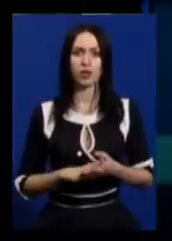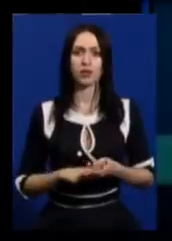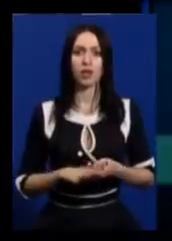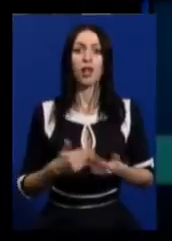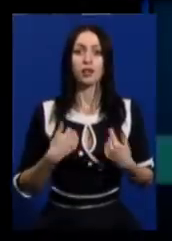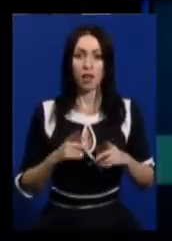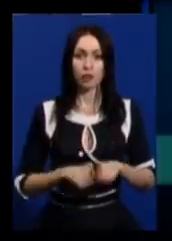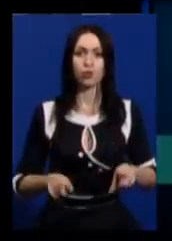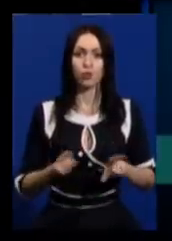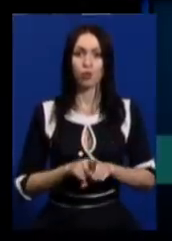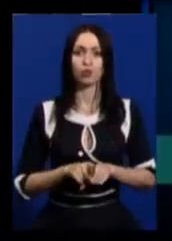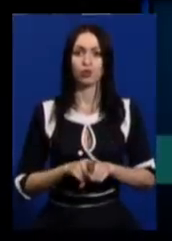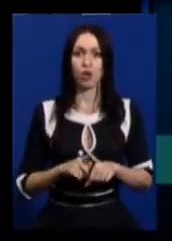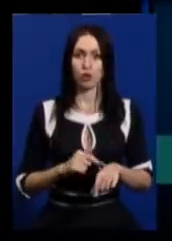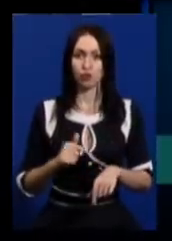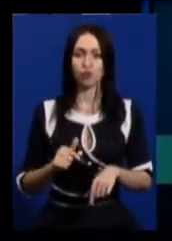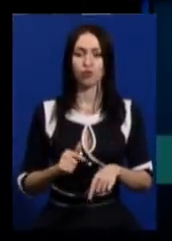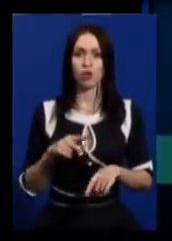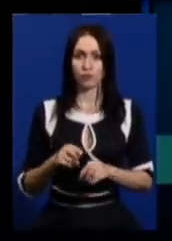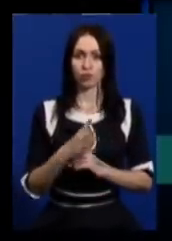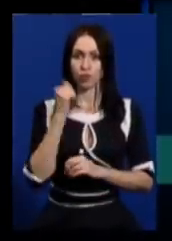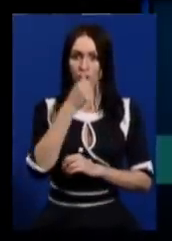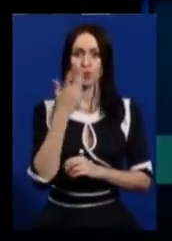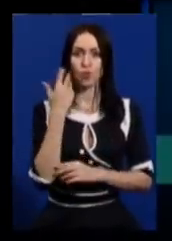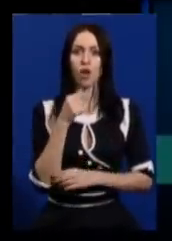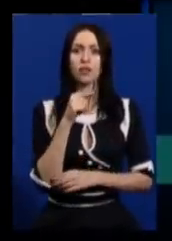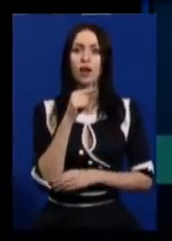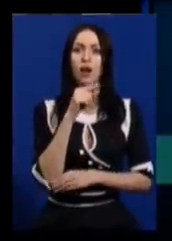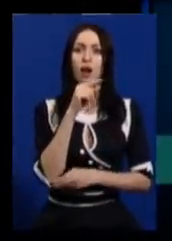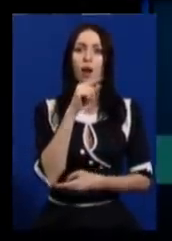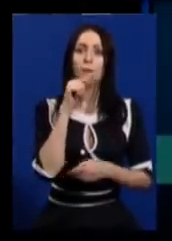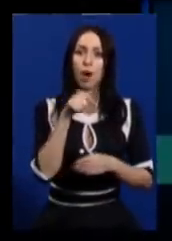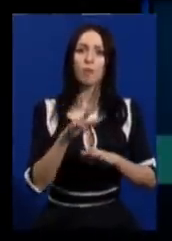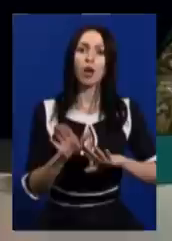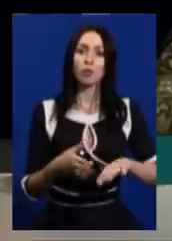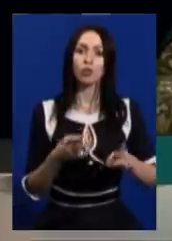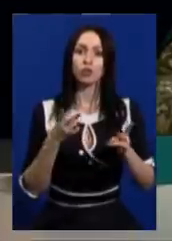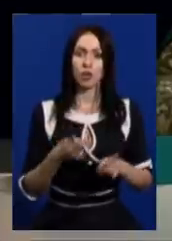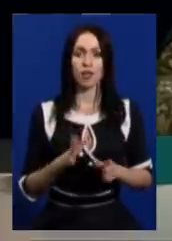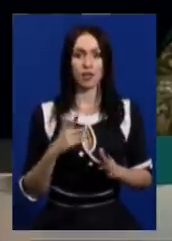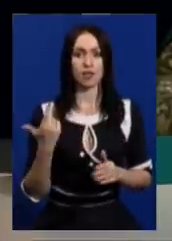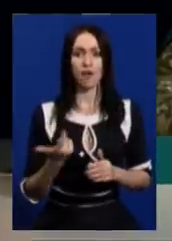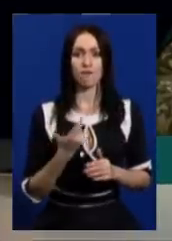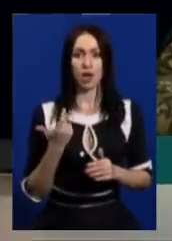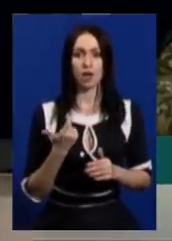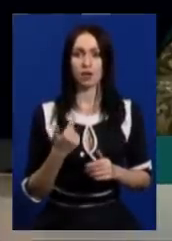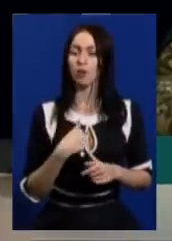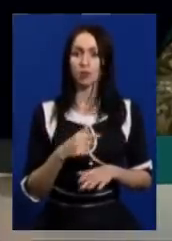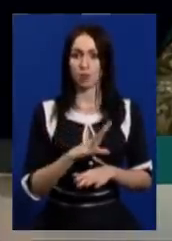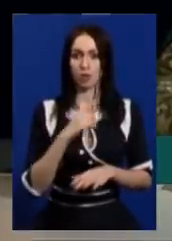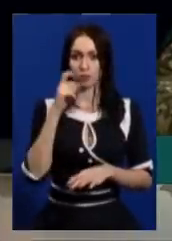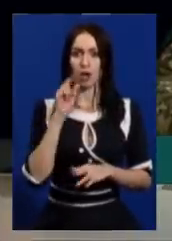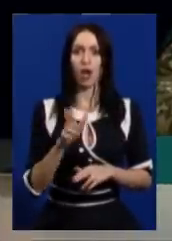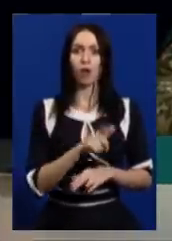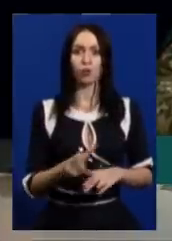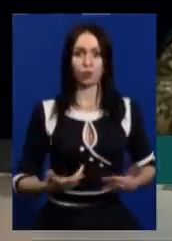Я то же самое ощущал в 2014 году, когда попал после ранения в Харьков. Мне было непонятно, как люди